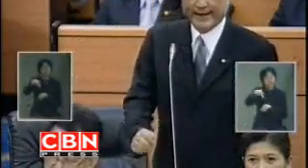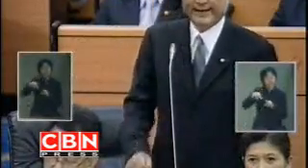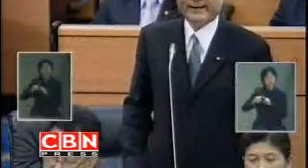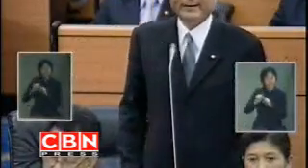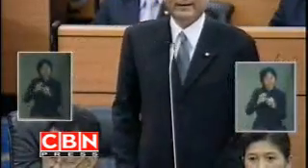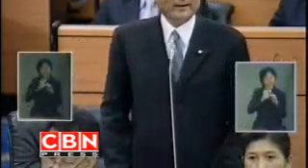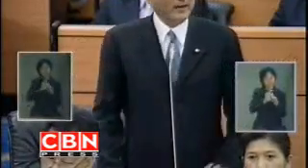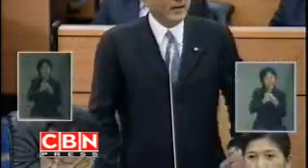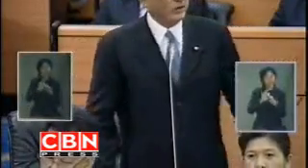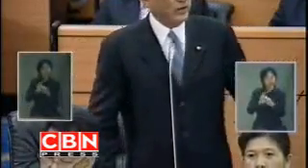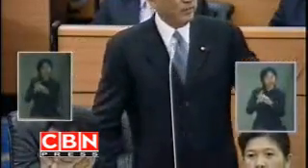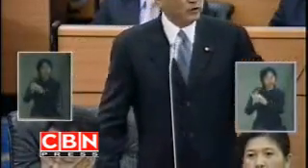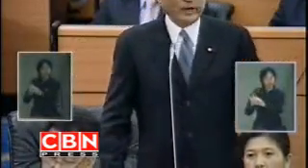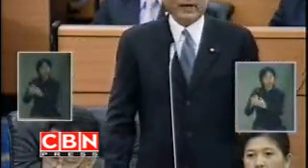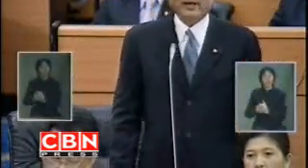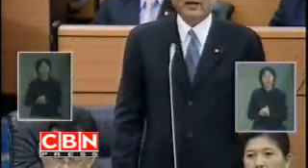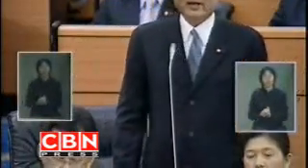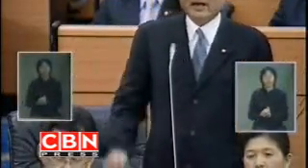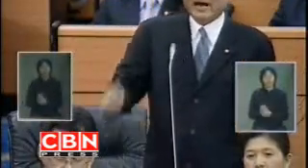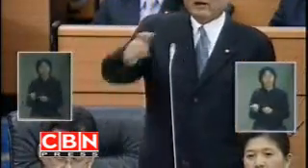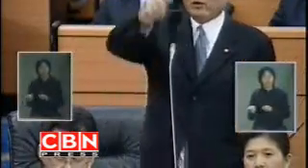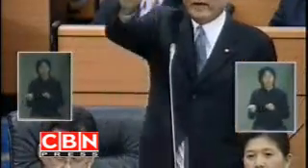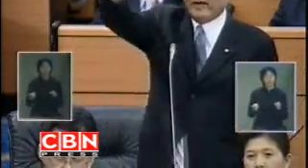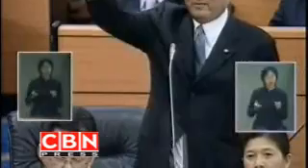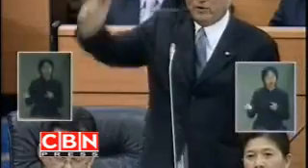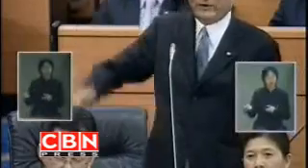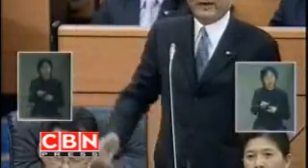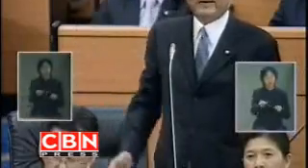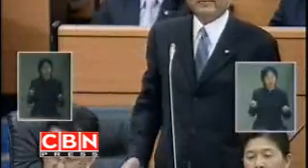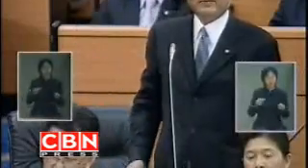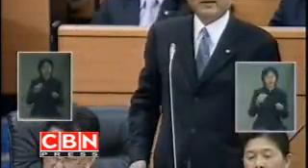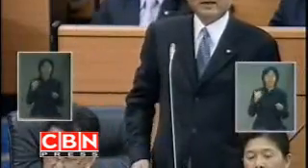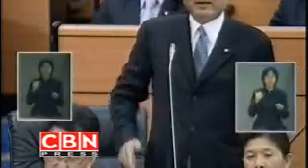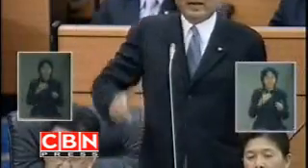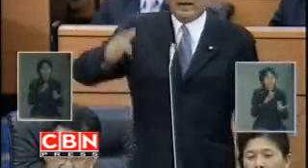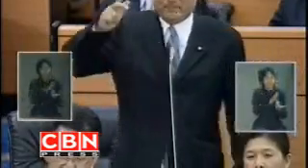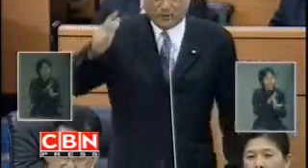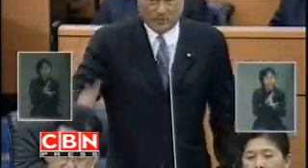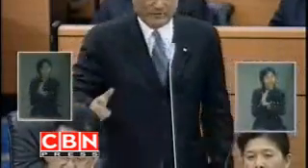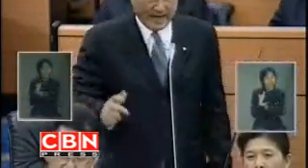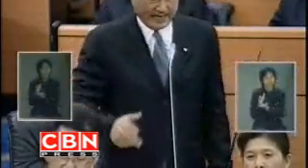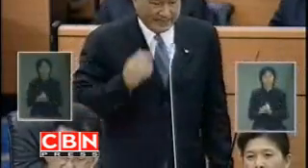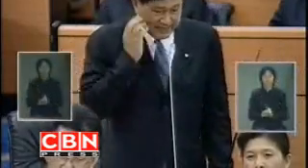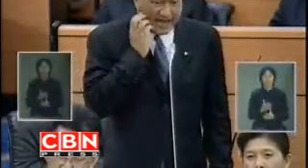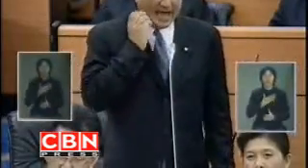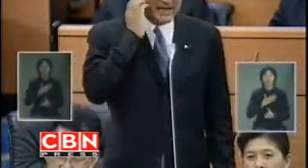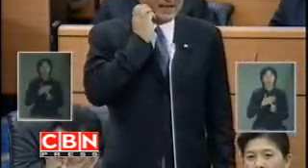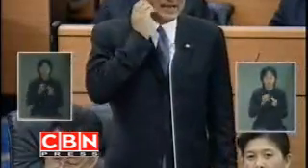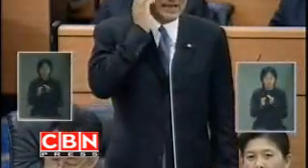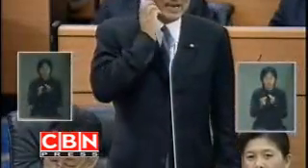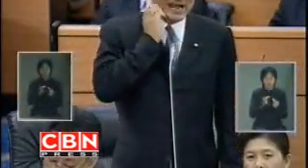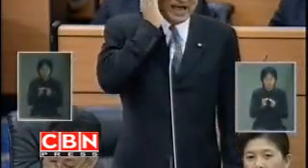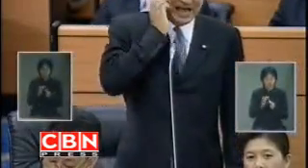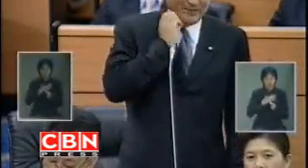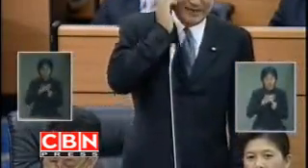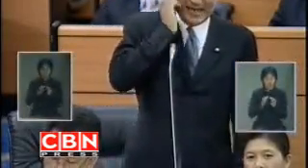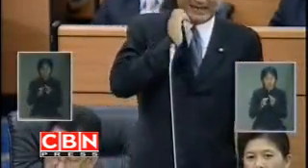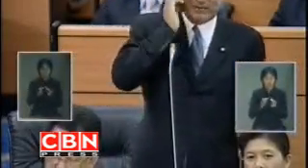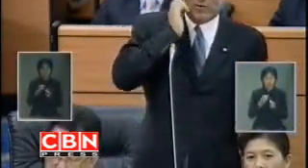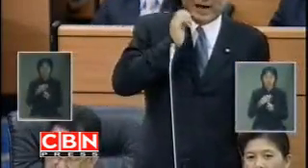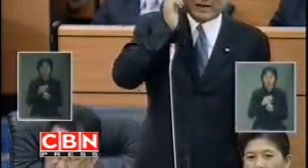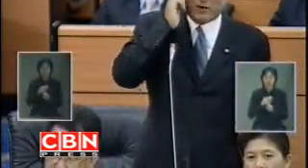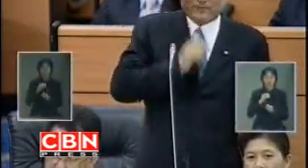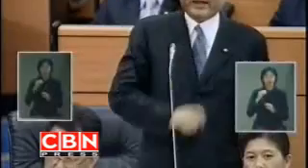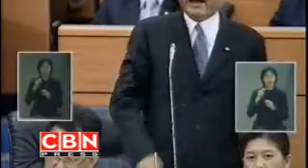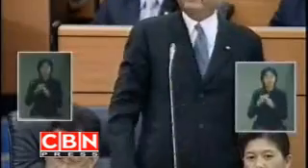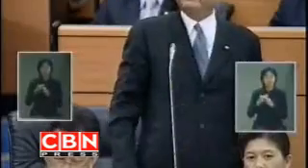ายหน่วยเอาตรงนี้โผล่ตรงนี้เอาตรงนี้โผล่อย่างนี้ที่ผมอยากจะชี้แจงให้พิยัต